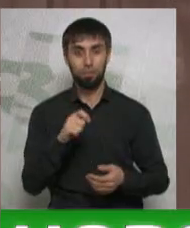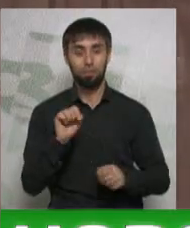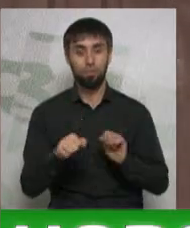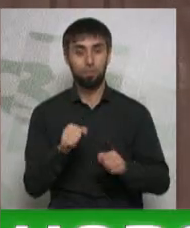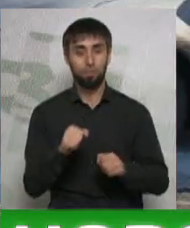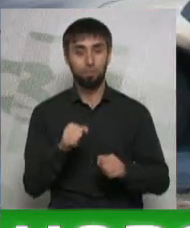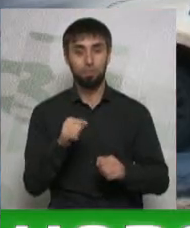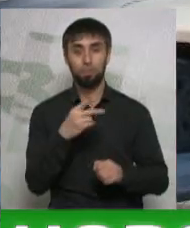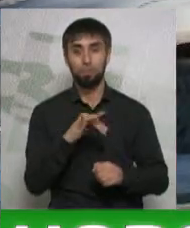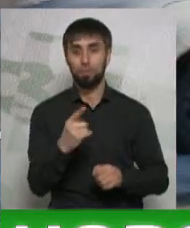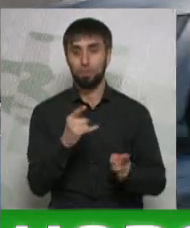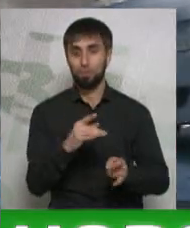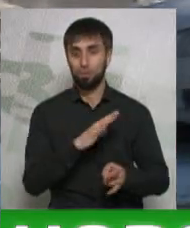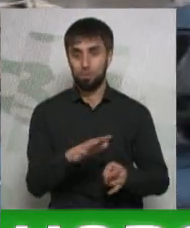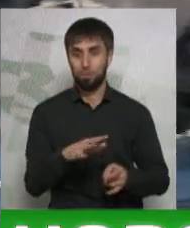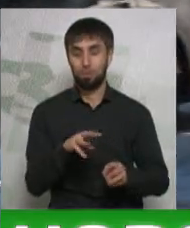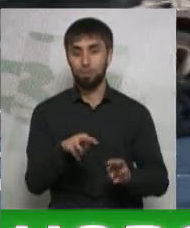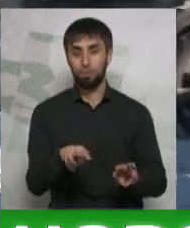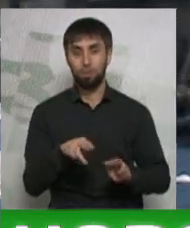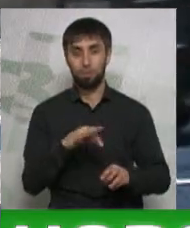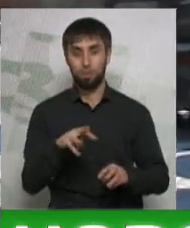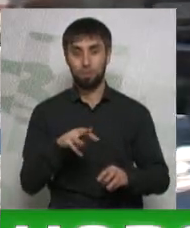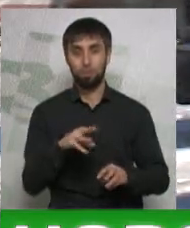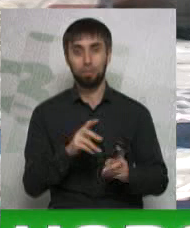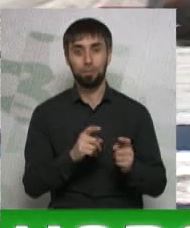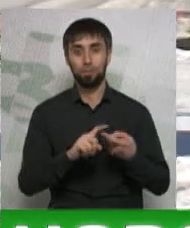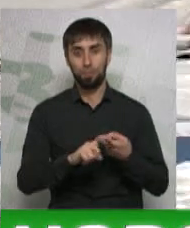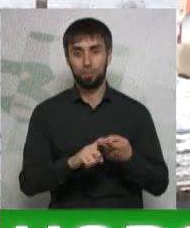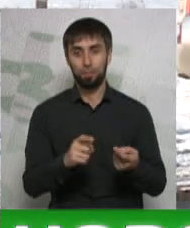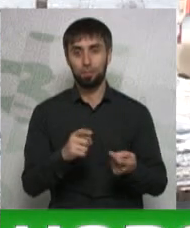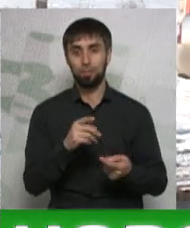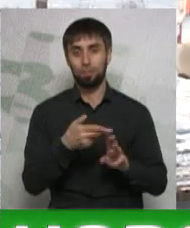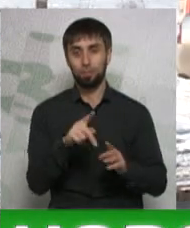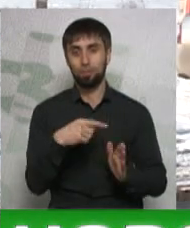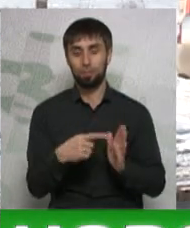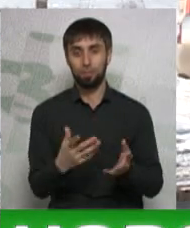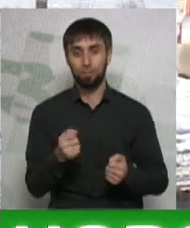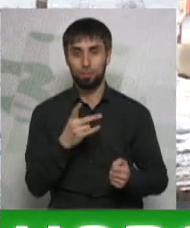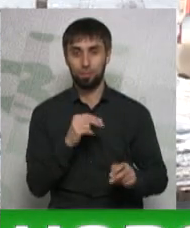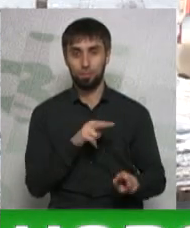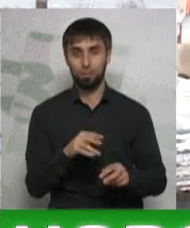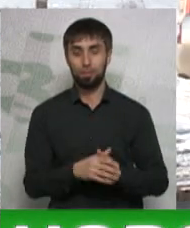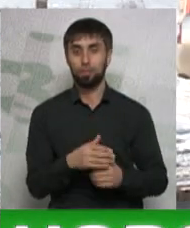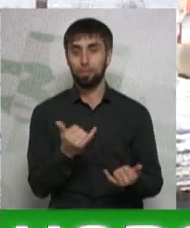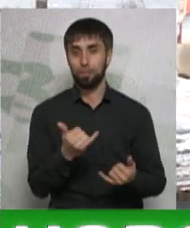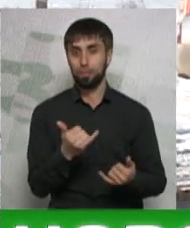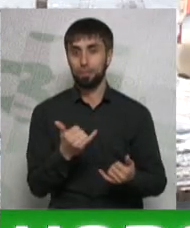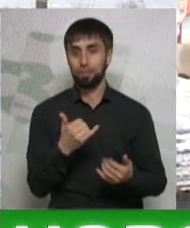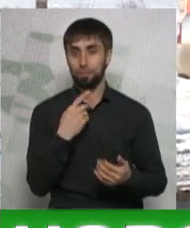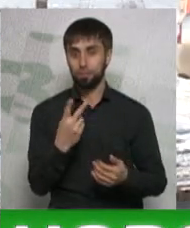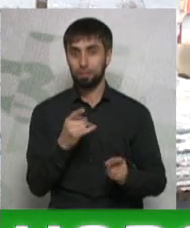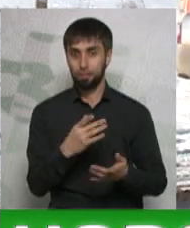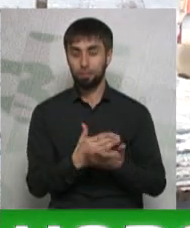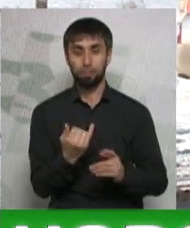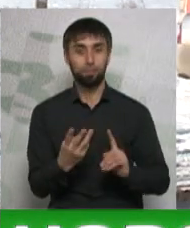невозможно застать ни один автобус. В Минпромсвязи вопрос взяли на контроль. Ши автобус юлжими элриви, там куалайр откитаю, юрта